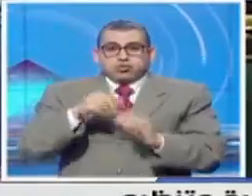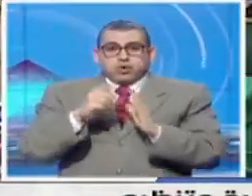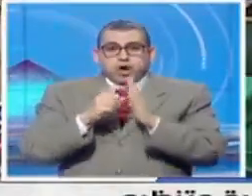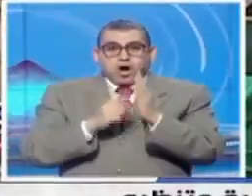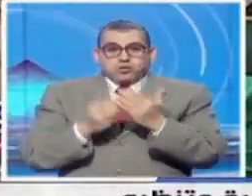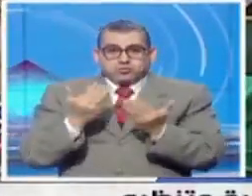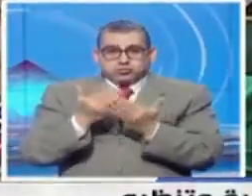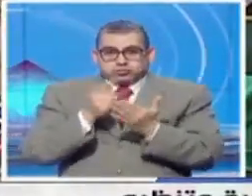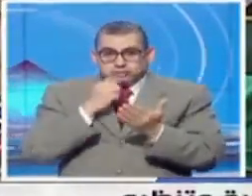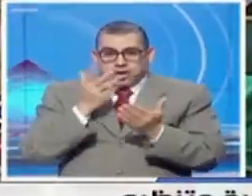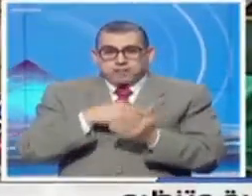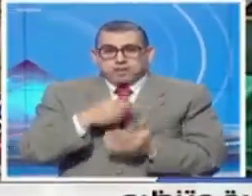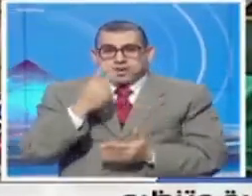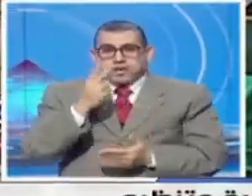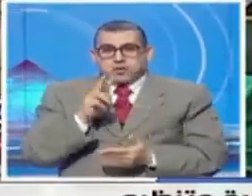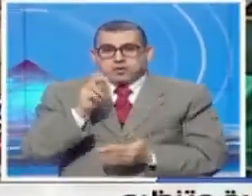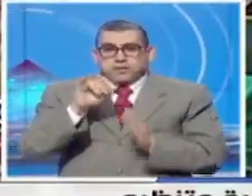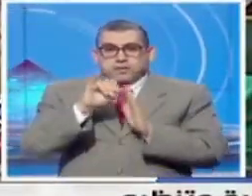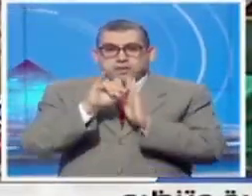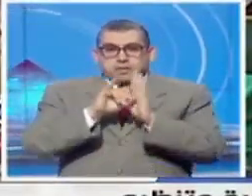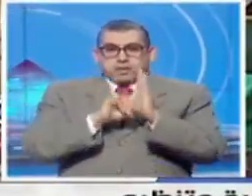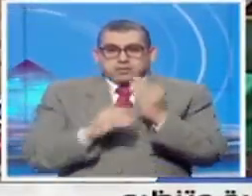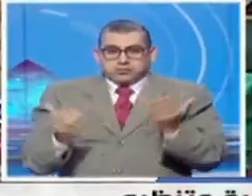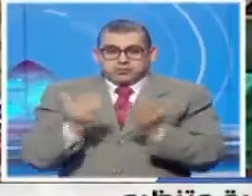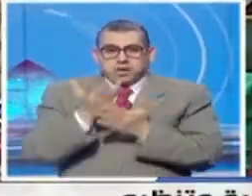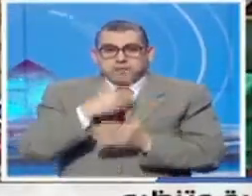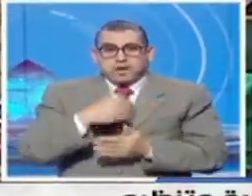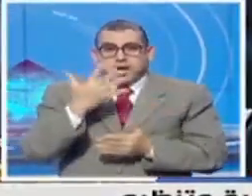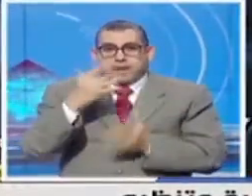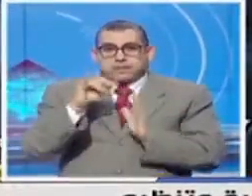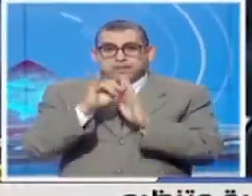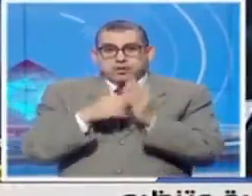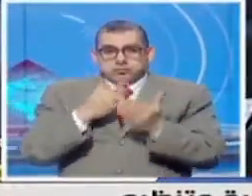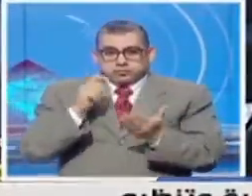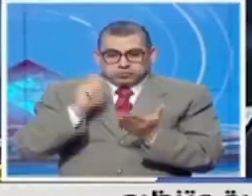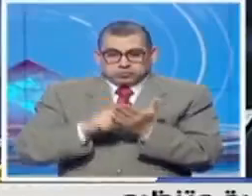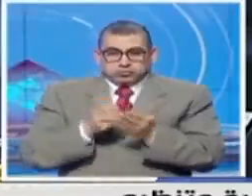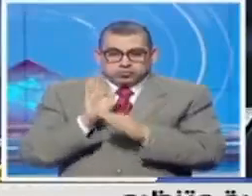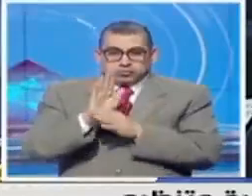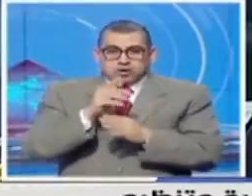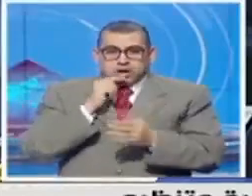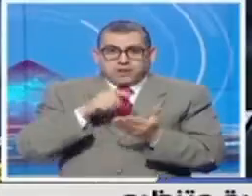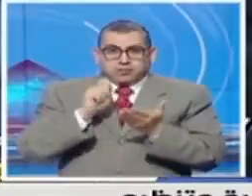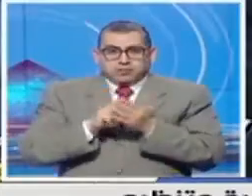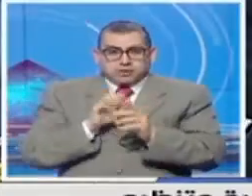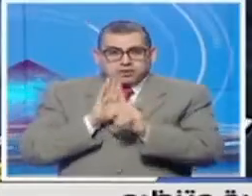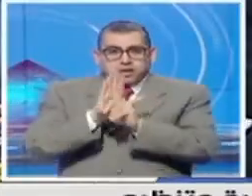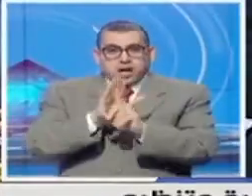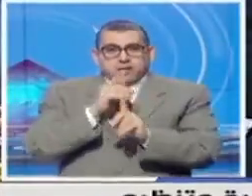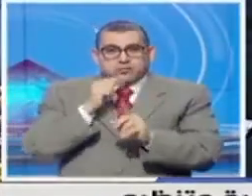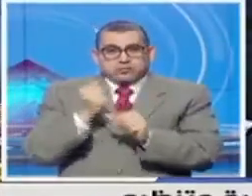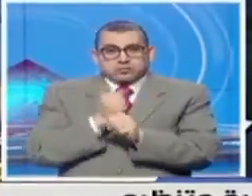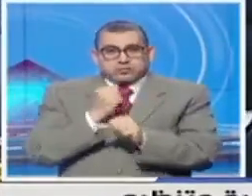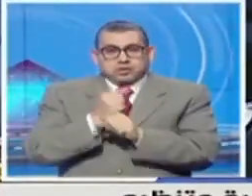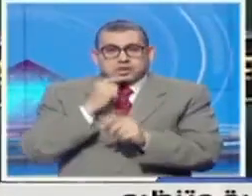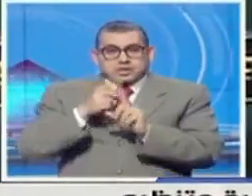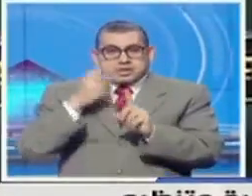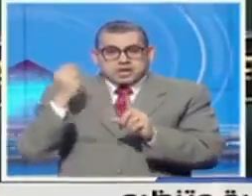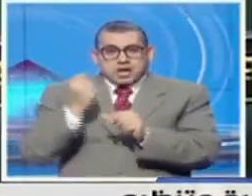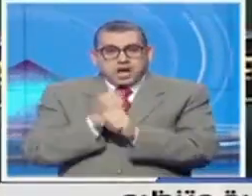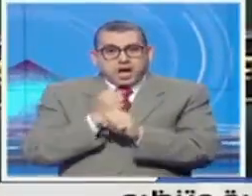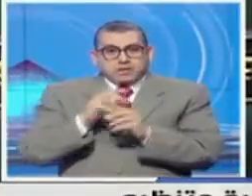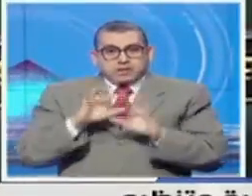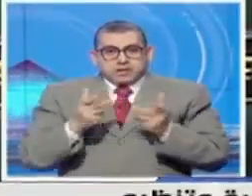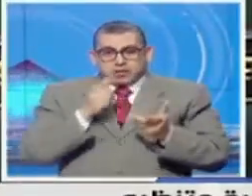الذي انتظمه في اثنتين و70 ماده بخلاف خمس مواد الاصدار وماده النشر الى دعم وتنميه النشاط السياحي